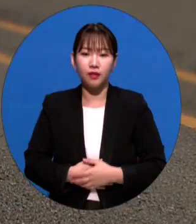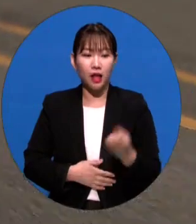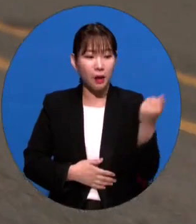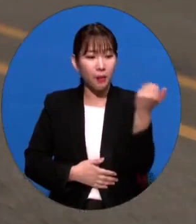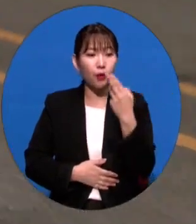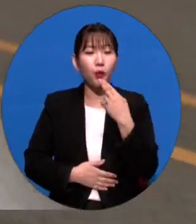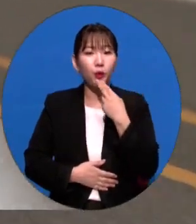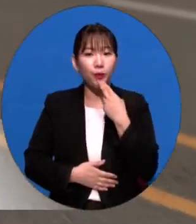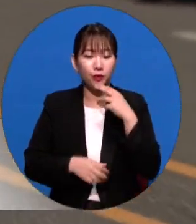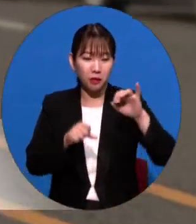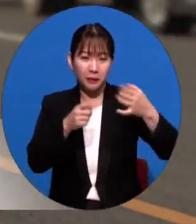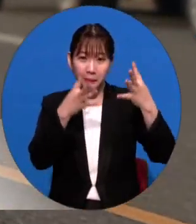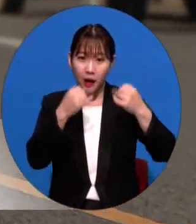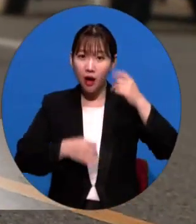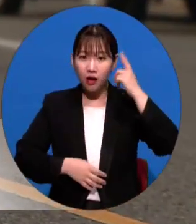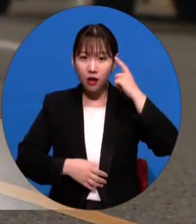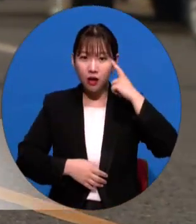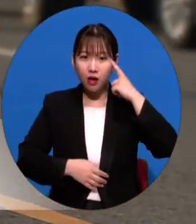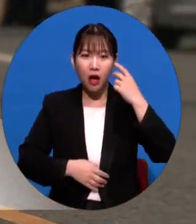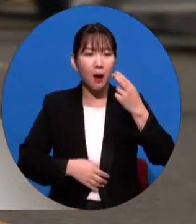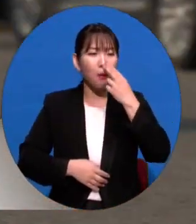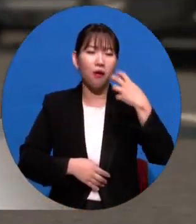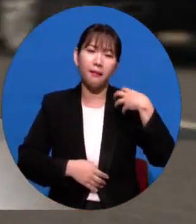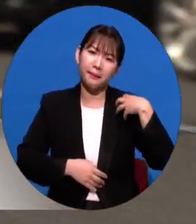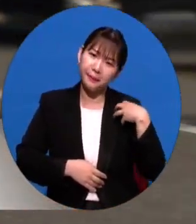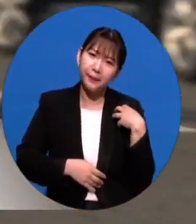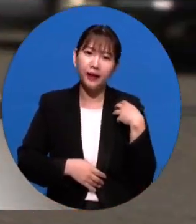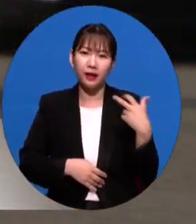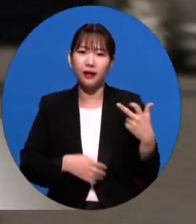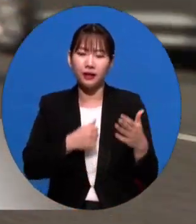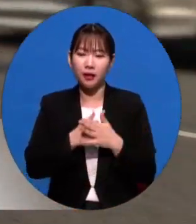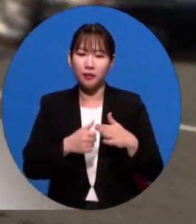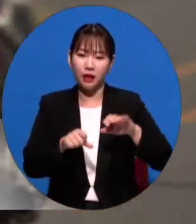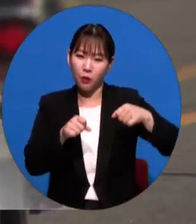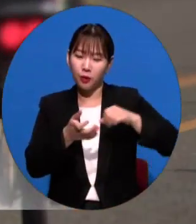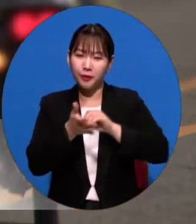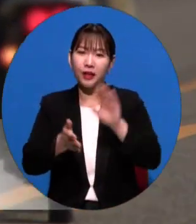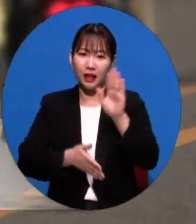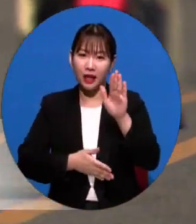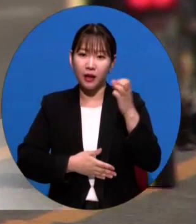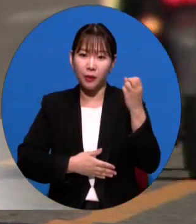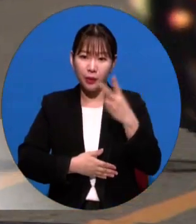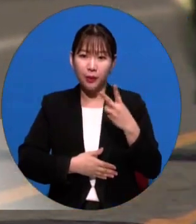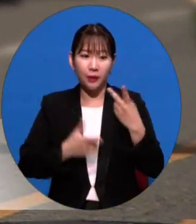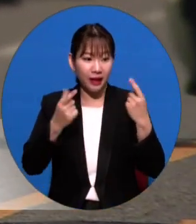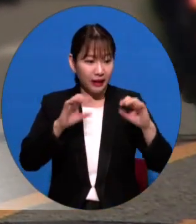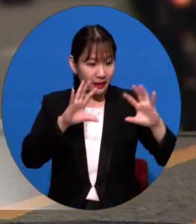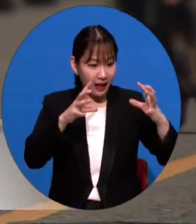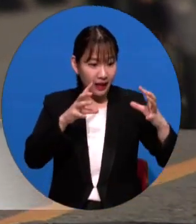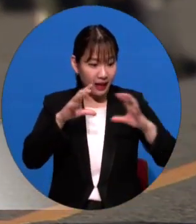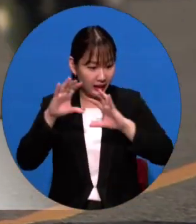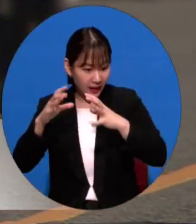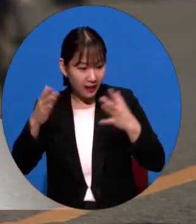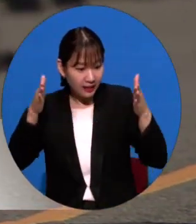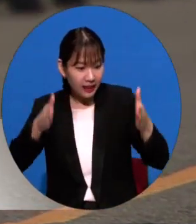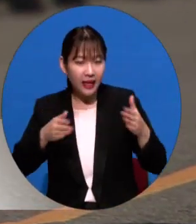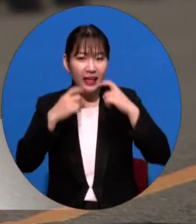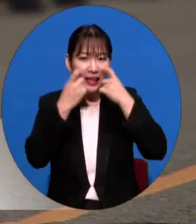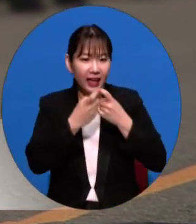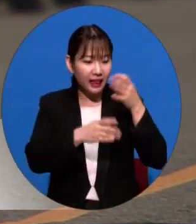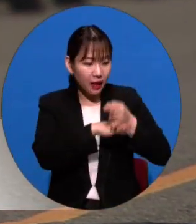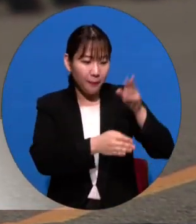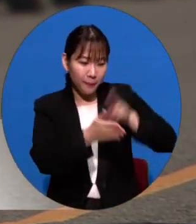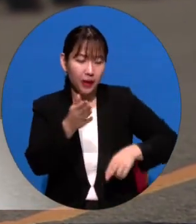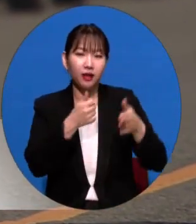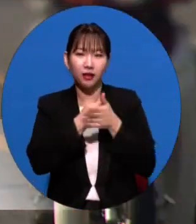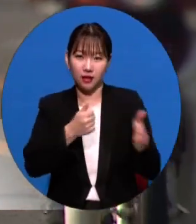번호판 없는 오토바이가 많은 이유는 보험료 부담에 오토바이 등록을 기피하거나 같은 국적 사람들 간에 오토바이를 개인적으로